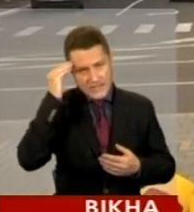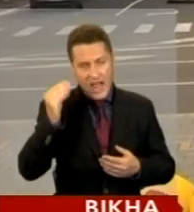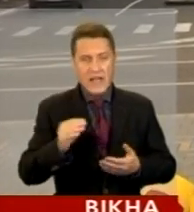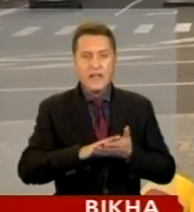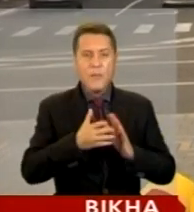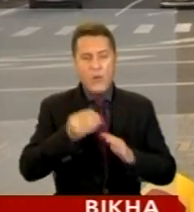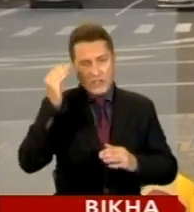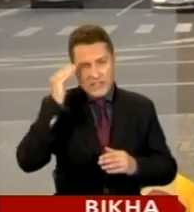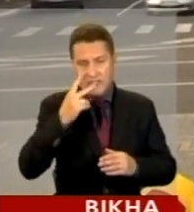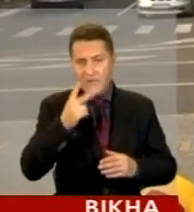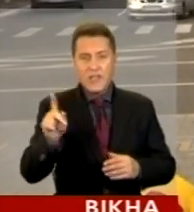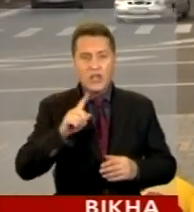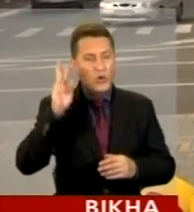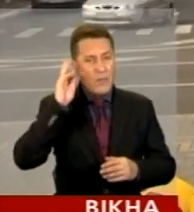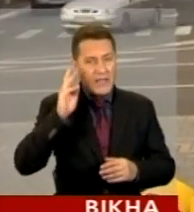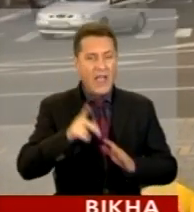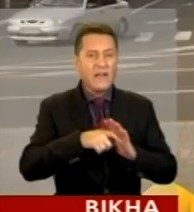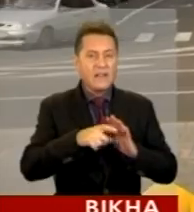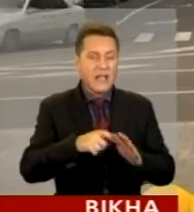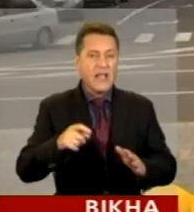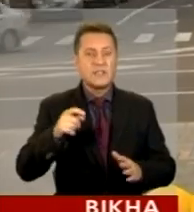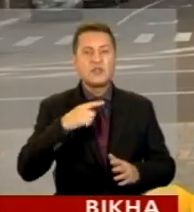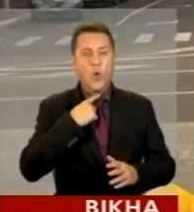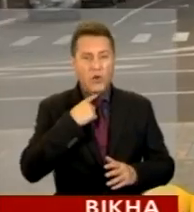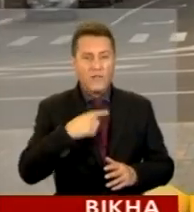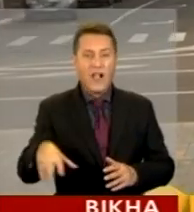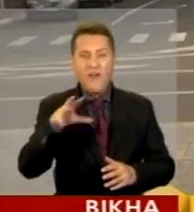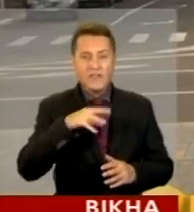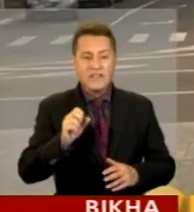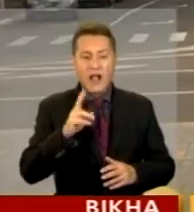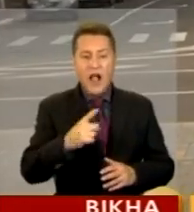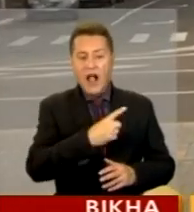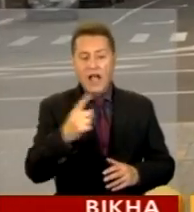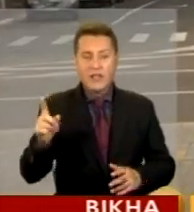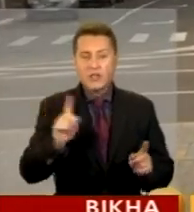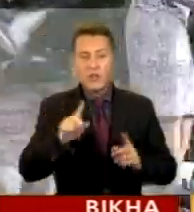твориться в Донецьку, в Макіївці, в Горловці. І, звісно, всі вони як один за те, щоб в місті не